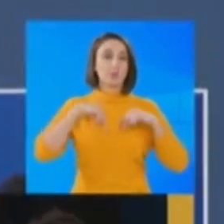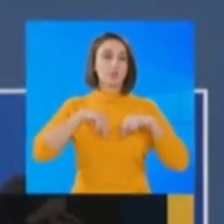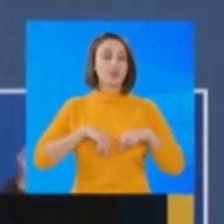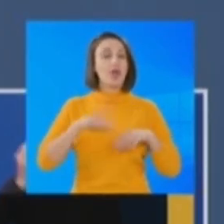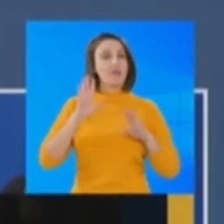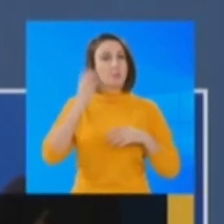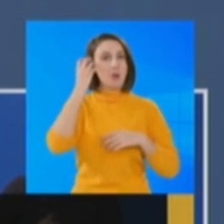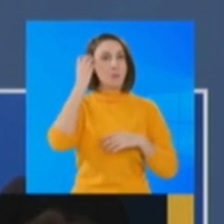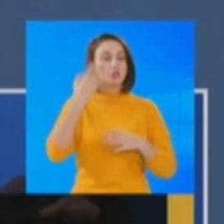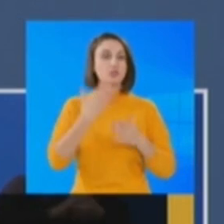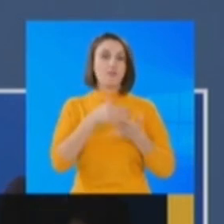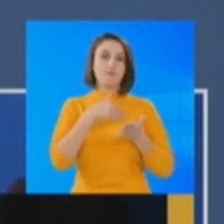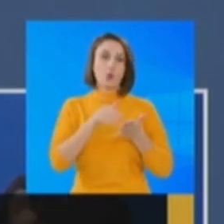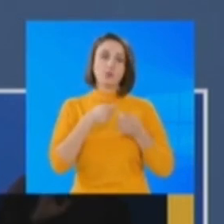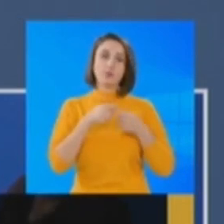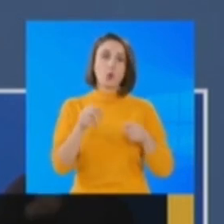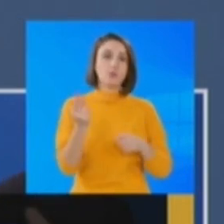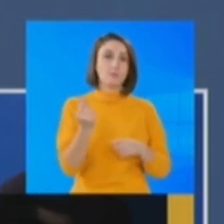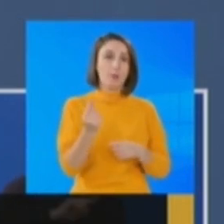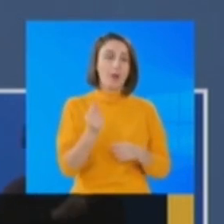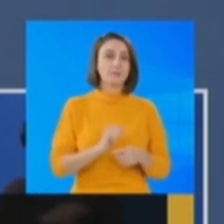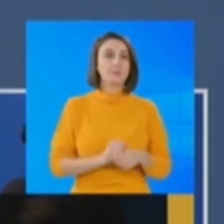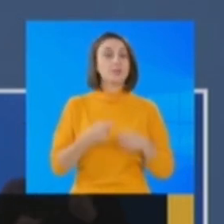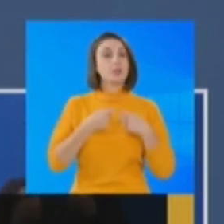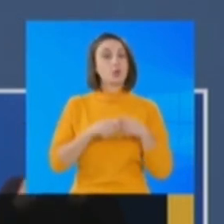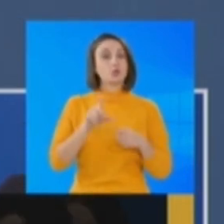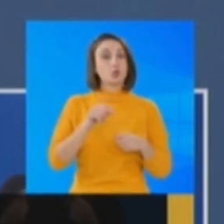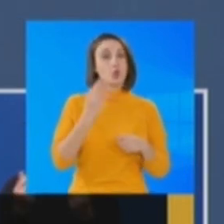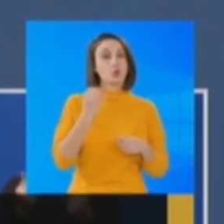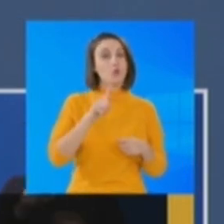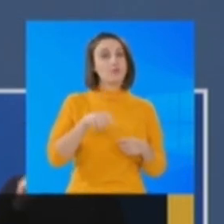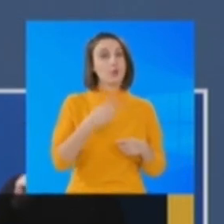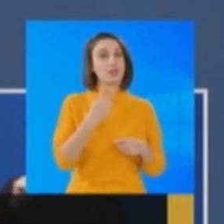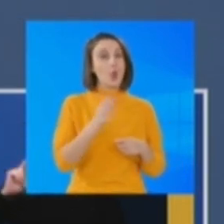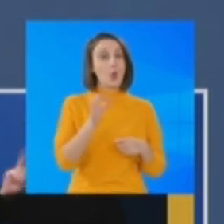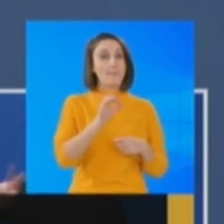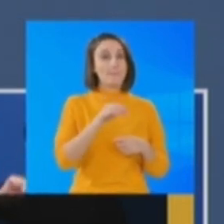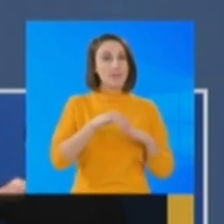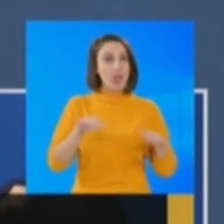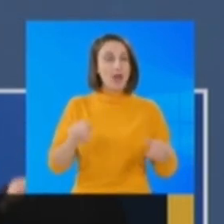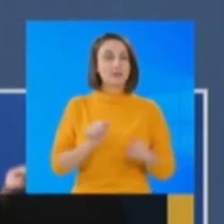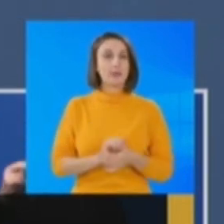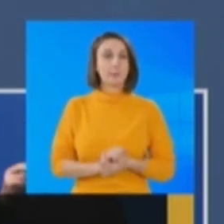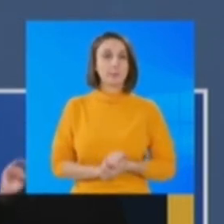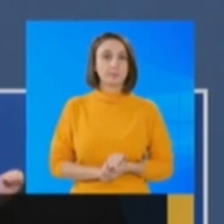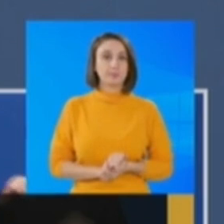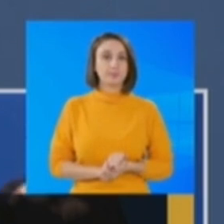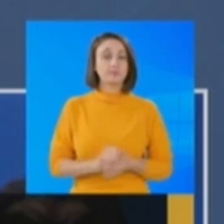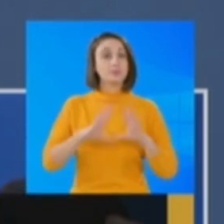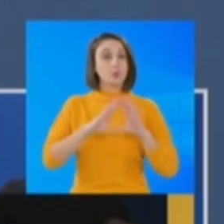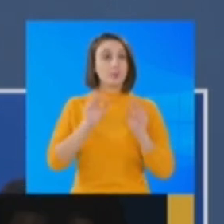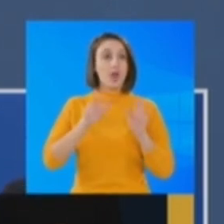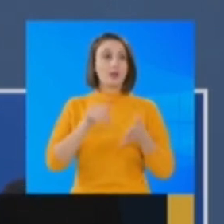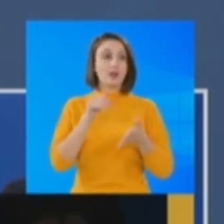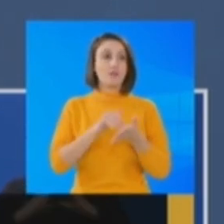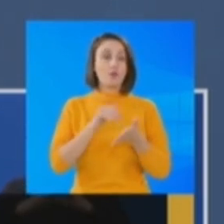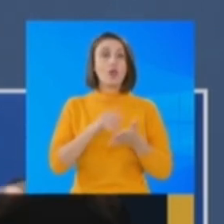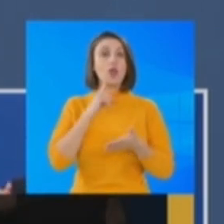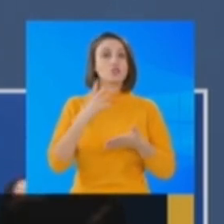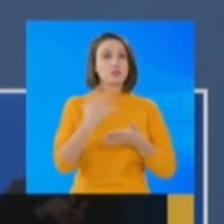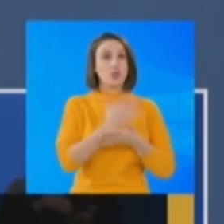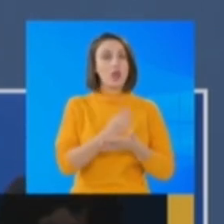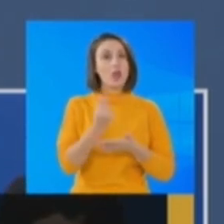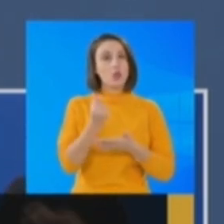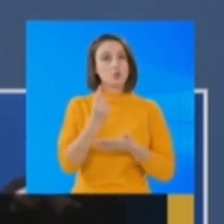unui vicepreședinte. Avem capacitatea să folosim toți banii, toți cei 29,2 miliarde. România are nevoie de